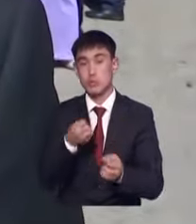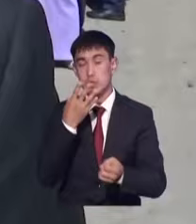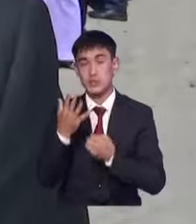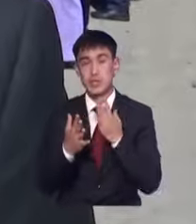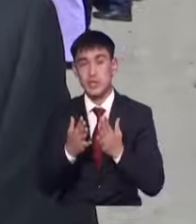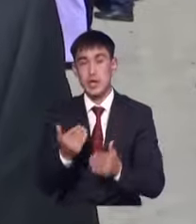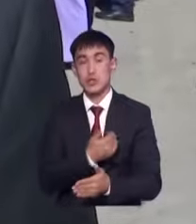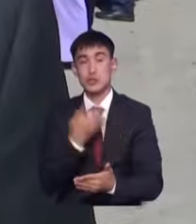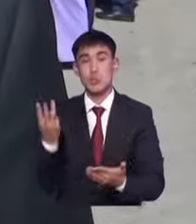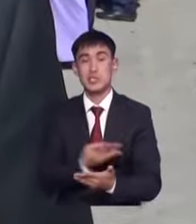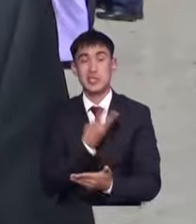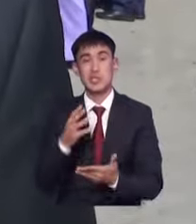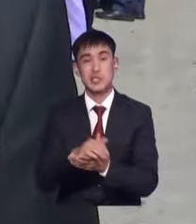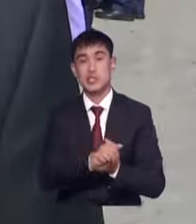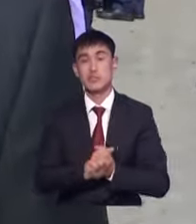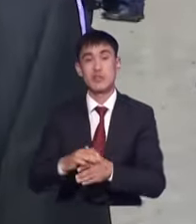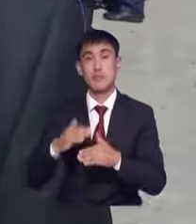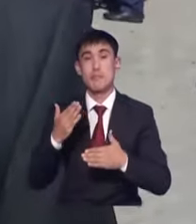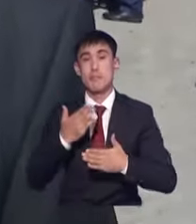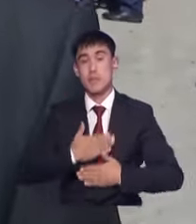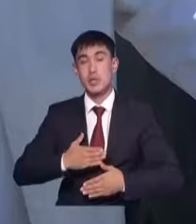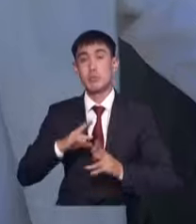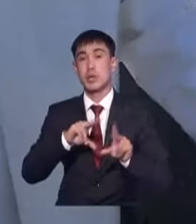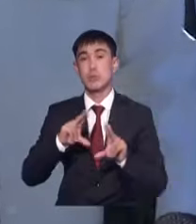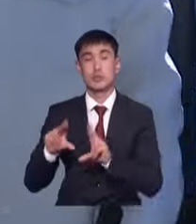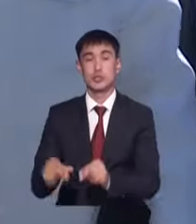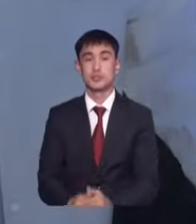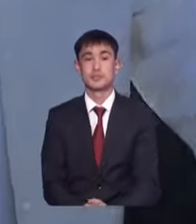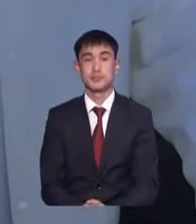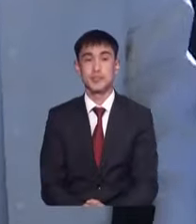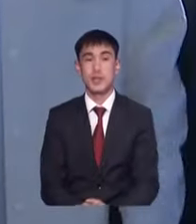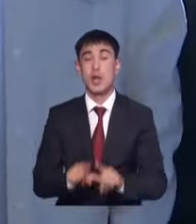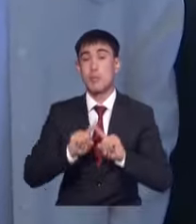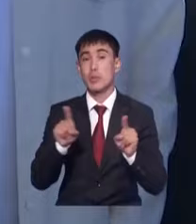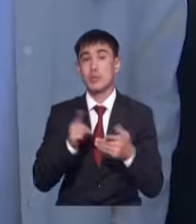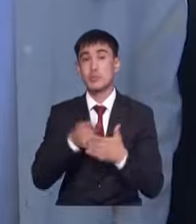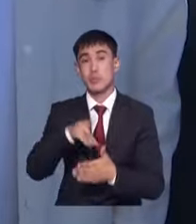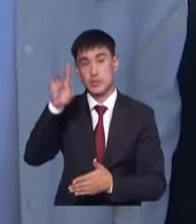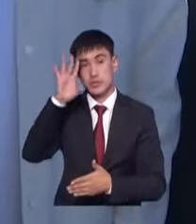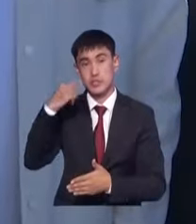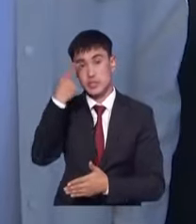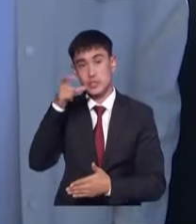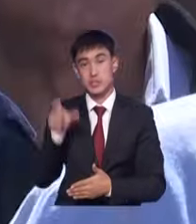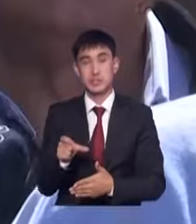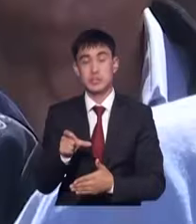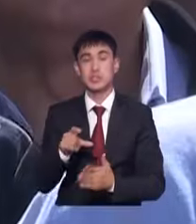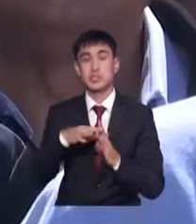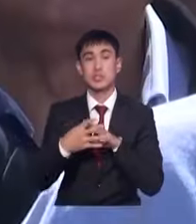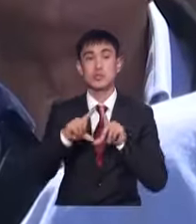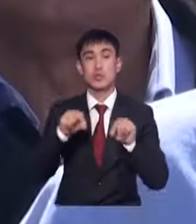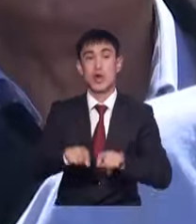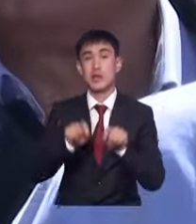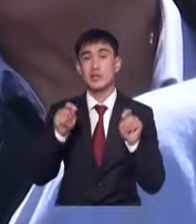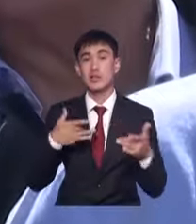процветать. Хочу пожелать всем единства, мира и благополучия. В рамках пропаганды имени известного деятеля в сельской школе также открыт